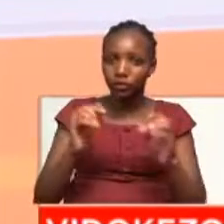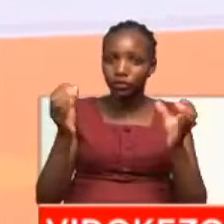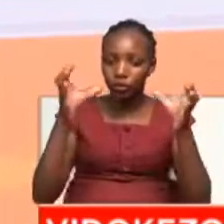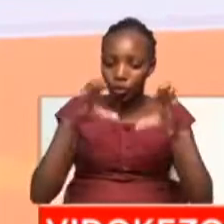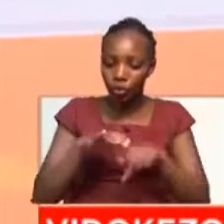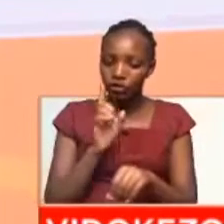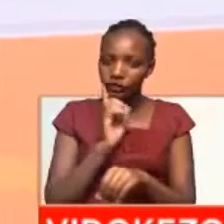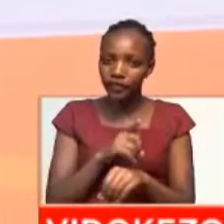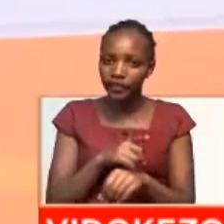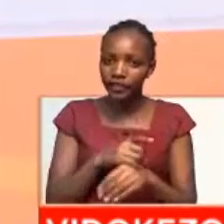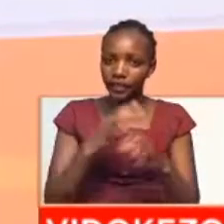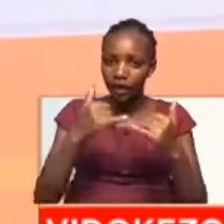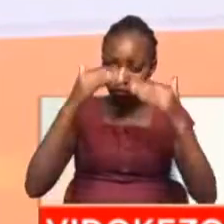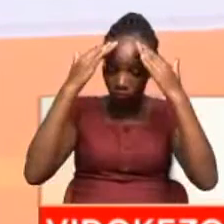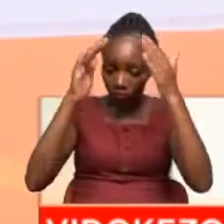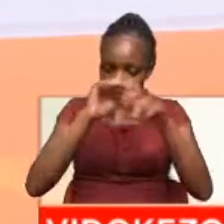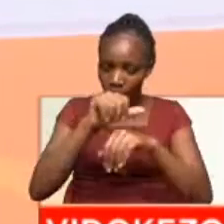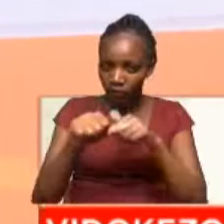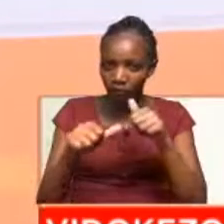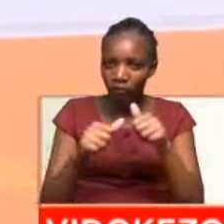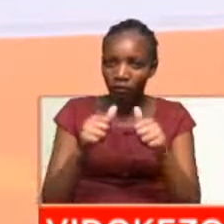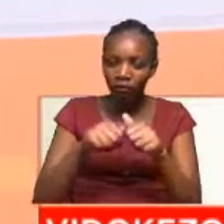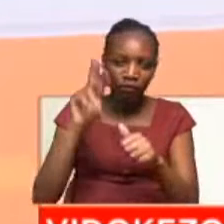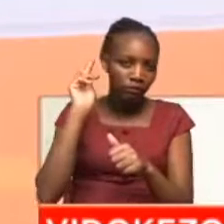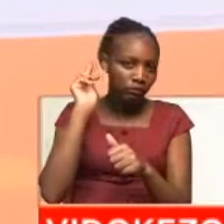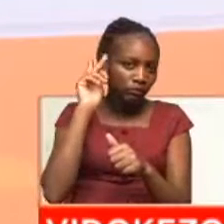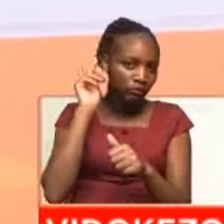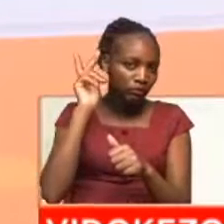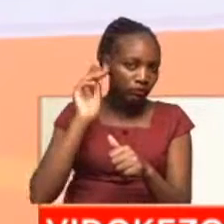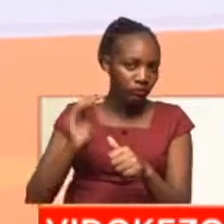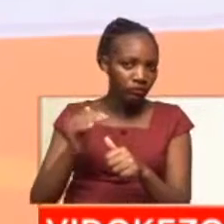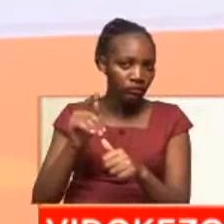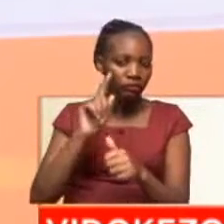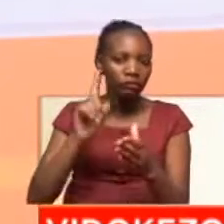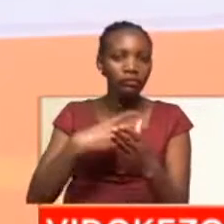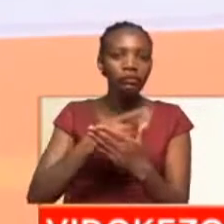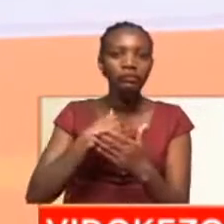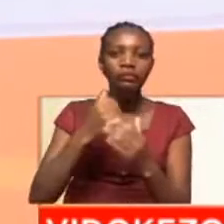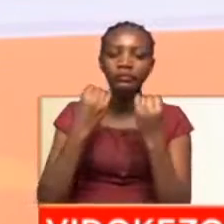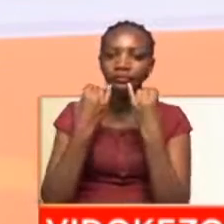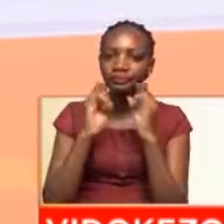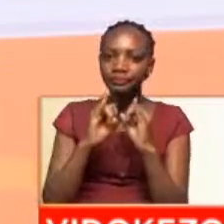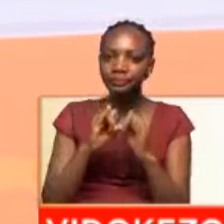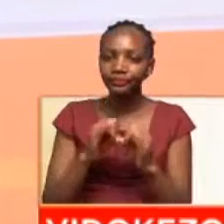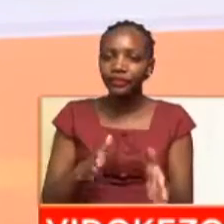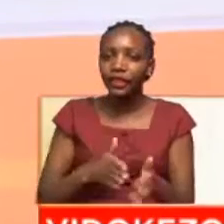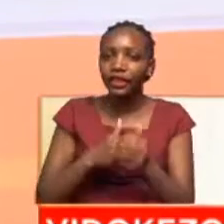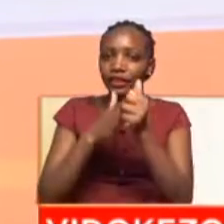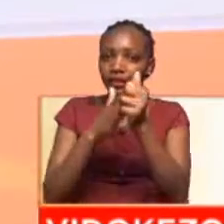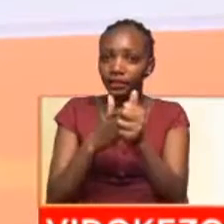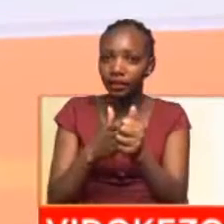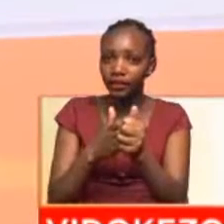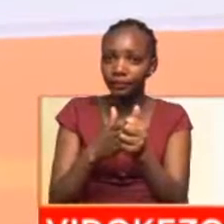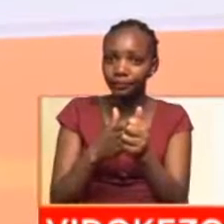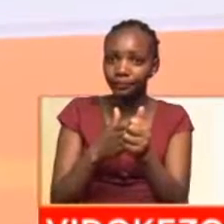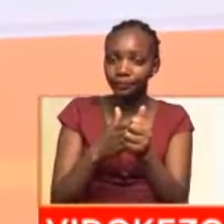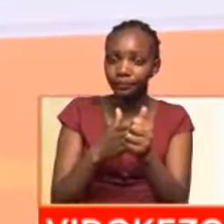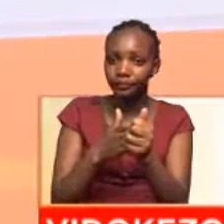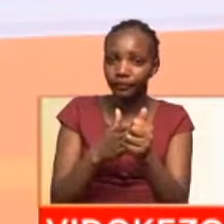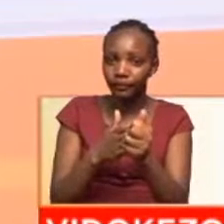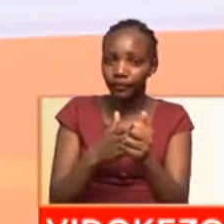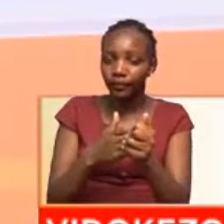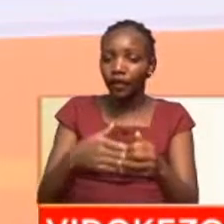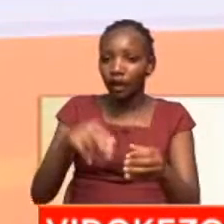jijini, tunafululiza hadi kaunti ya Kisii kukujuza mwenyekiti wa shirika la wanasheria tawi la Kisii amewataka